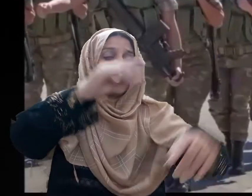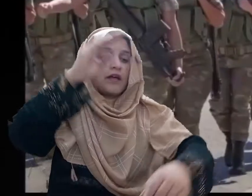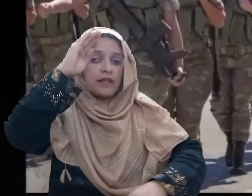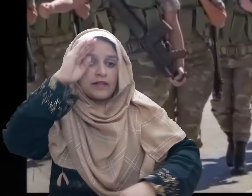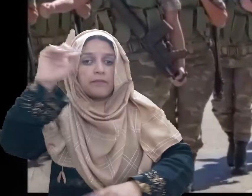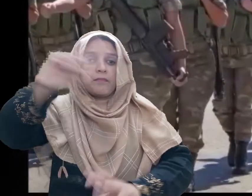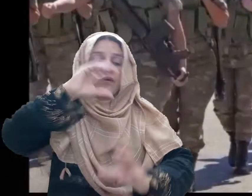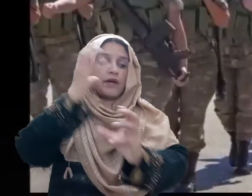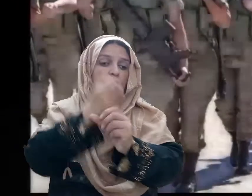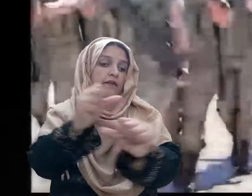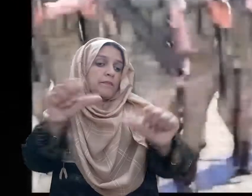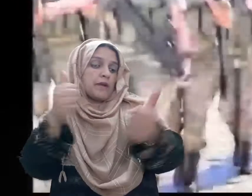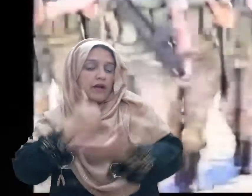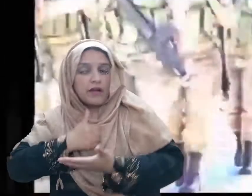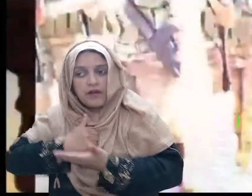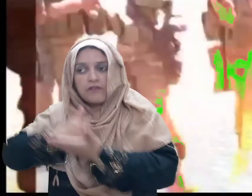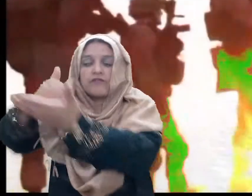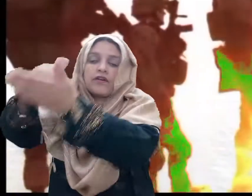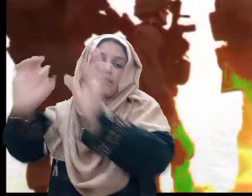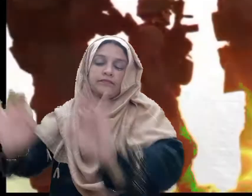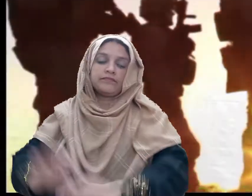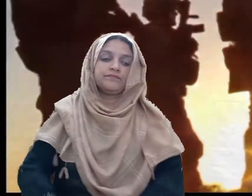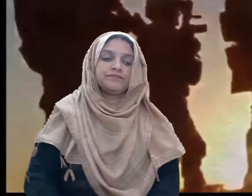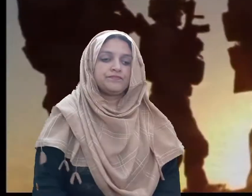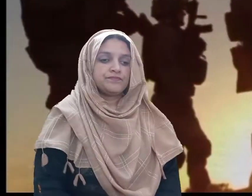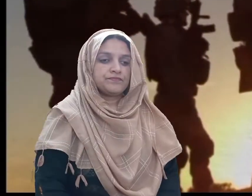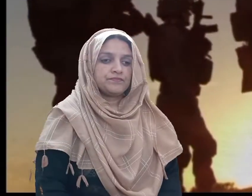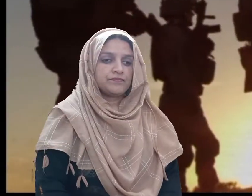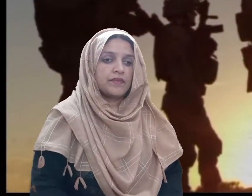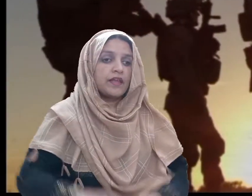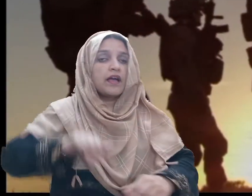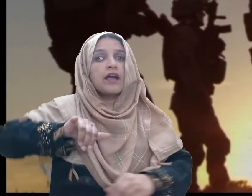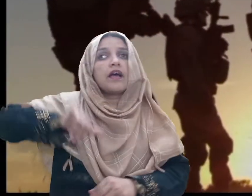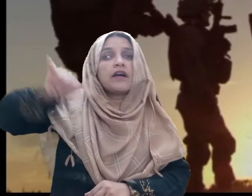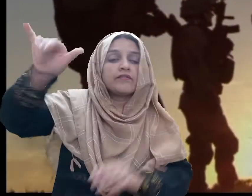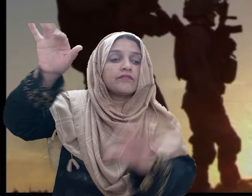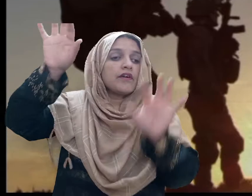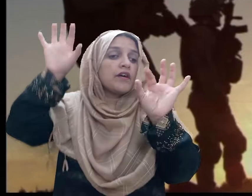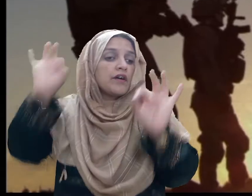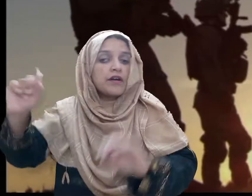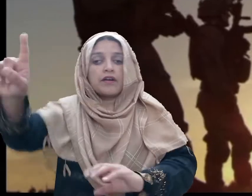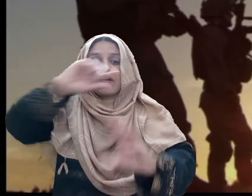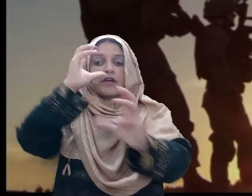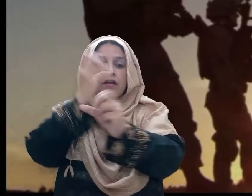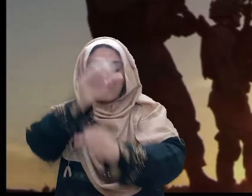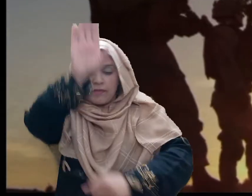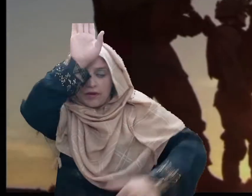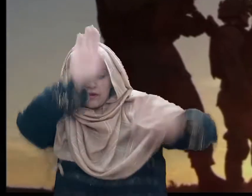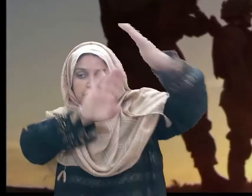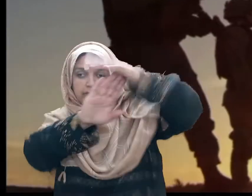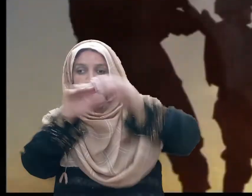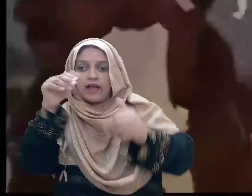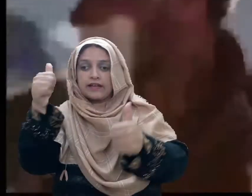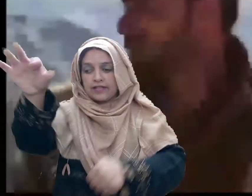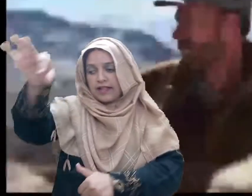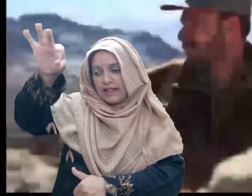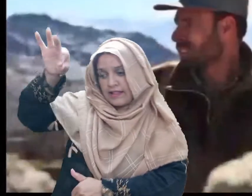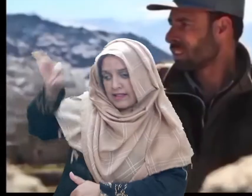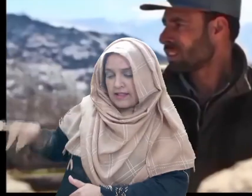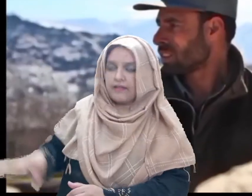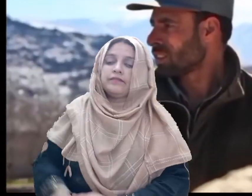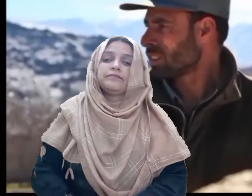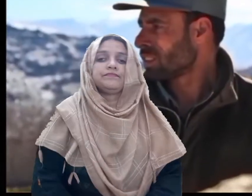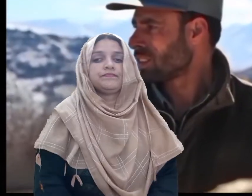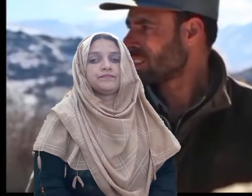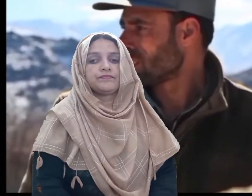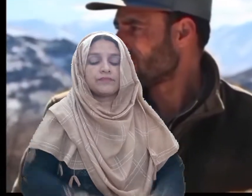ترین افواج کے طور پہ جانا جاتا ہے۔ افواج ترکی کا قیام امن کے لیے بھی ایک لازوال کردار رہا ہے۔